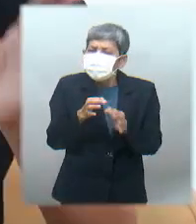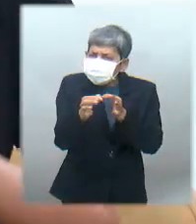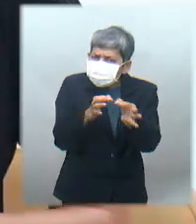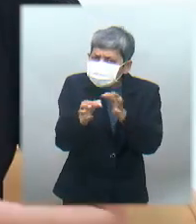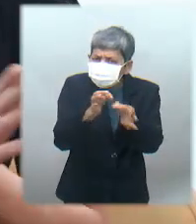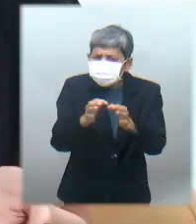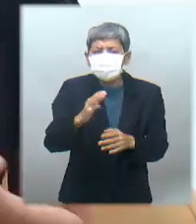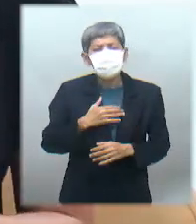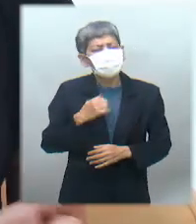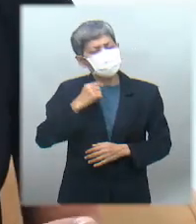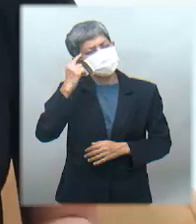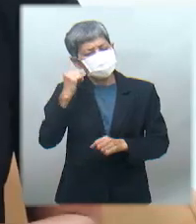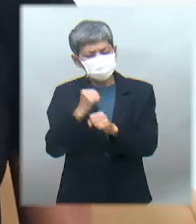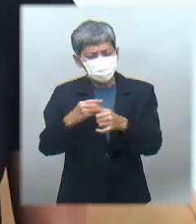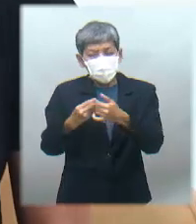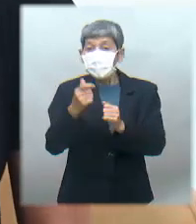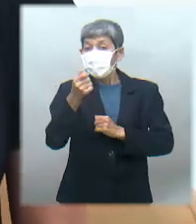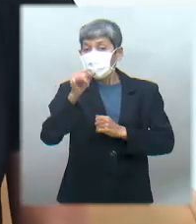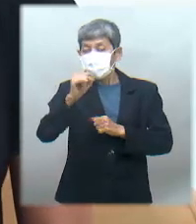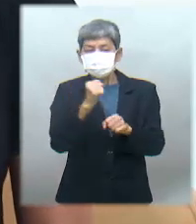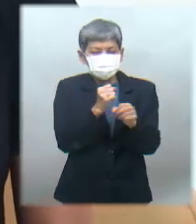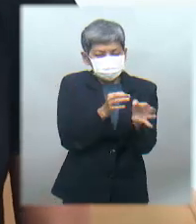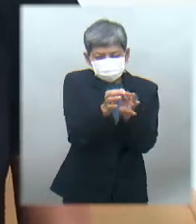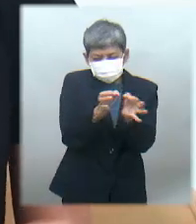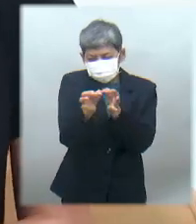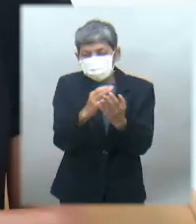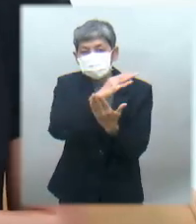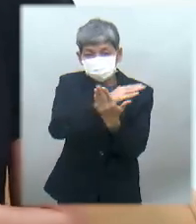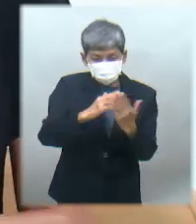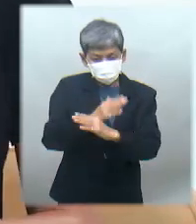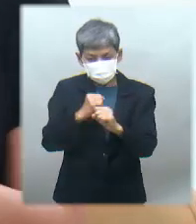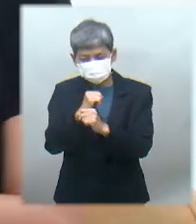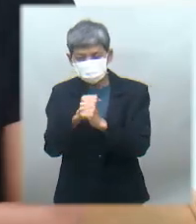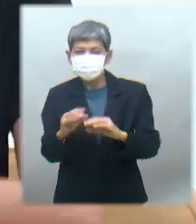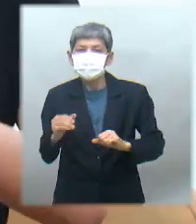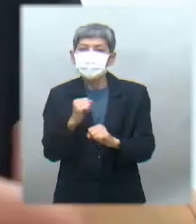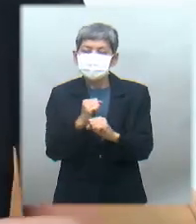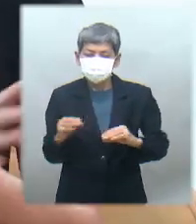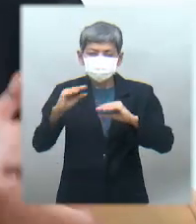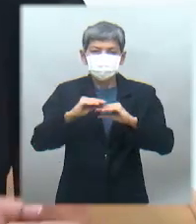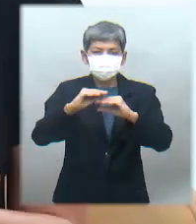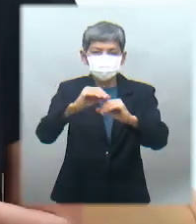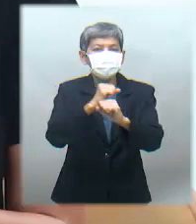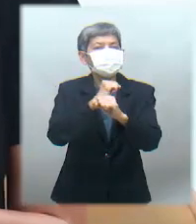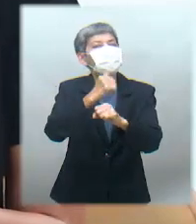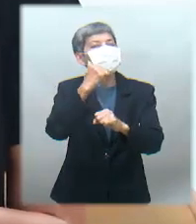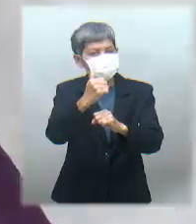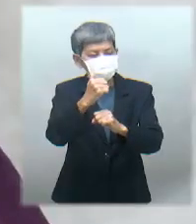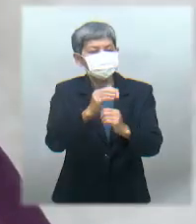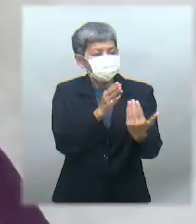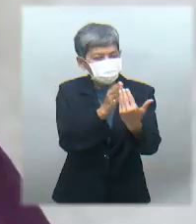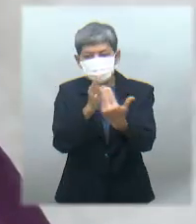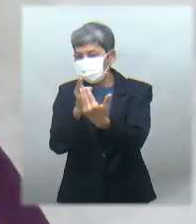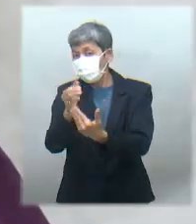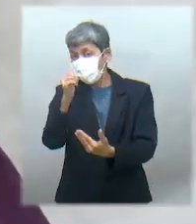่เราบอกว่าเราอาจจะพัฒนาให้ AI ช่วยตอบเขาครึ่งหนึ่งเพมกตบพวกนี้แปลว่าเขาจะเซิปรคาได้ 29 แล้วแล